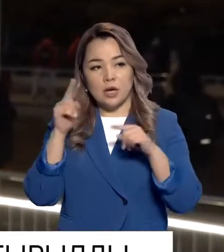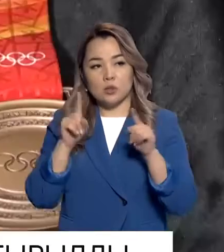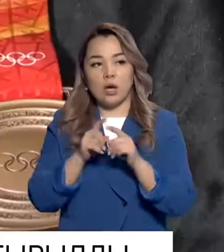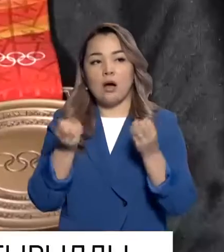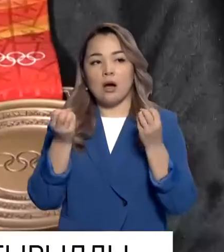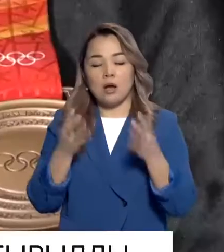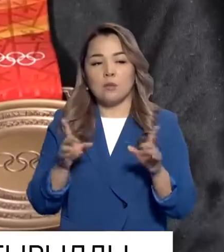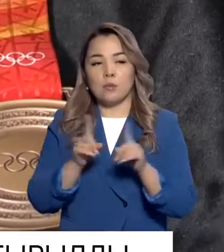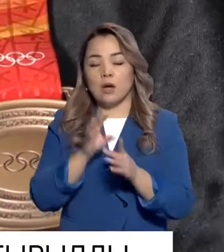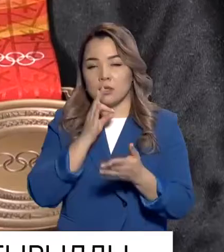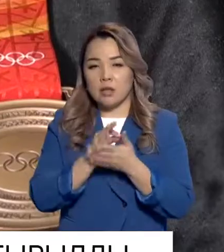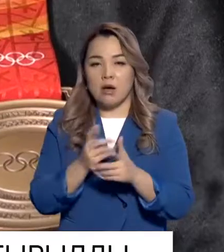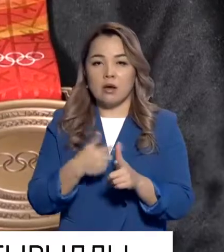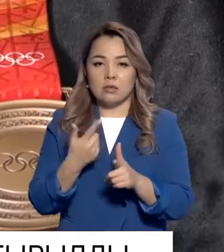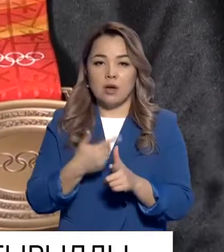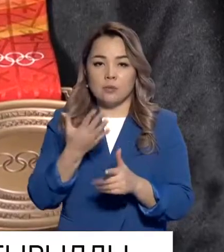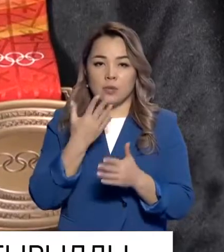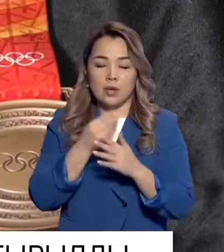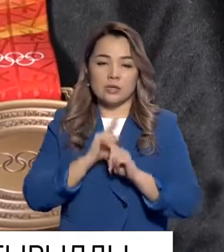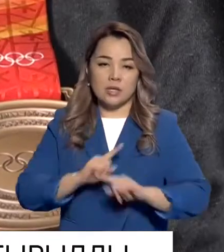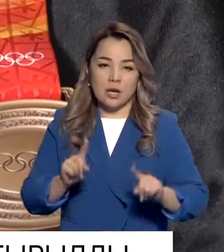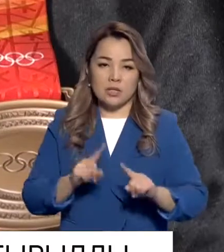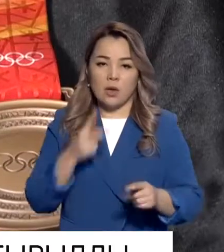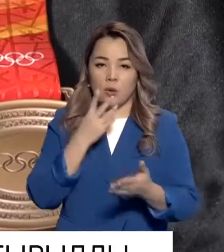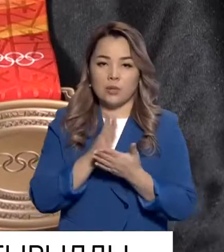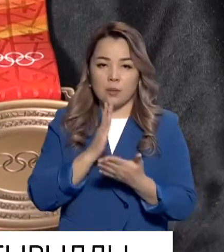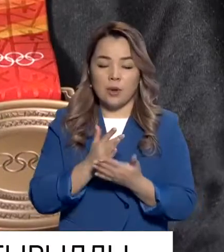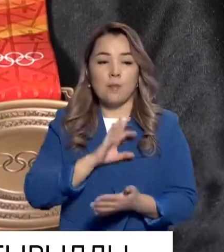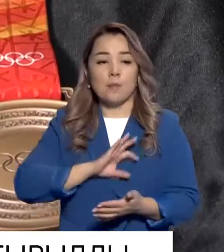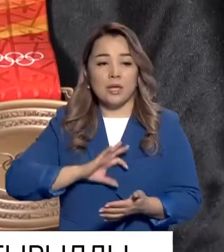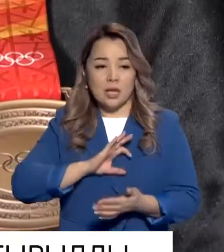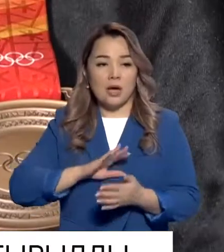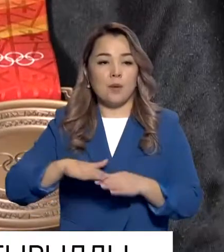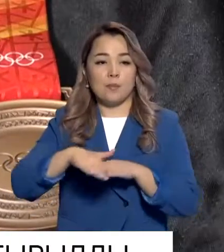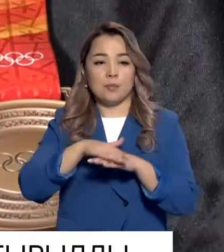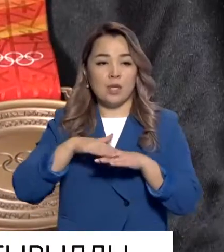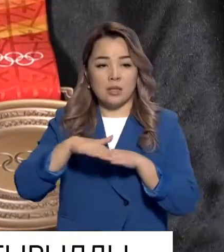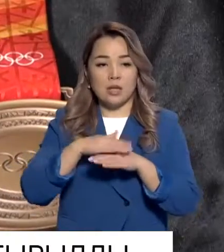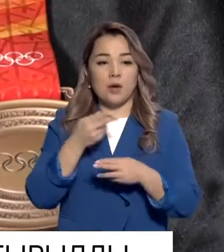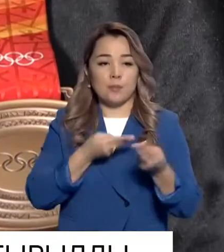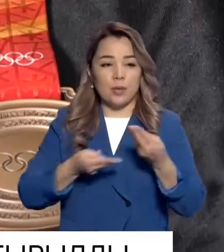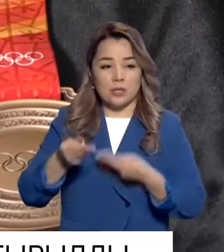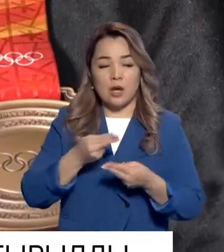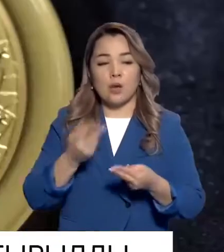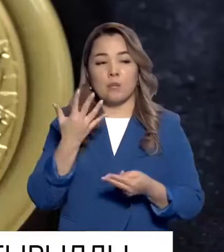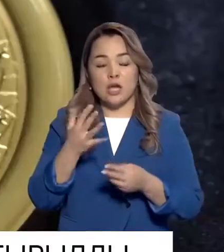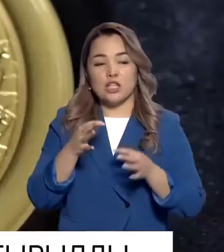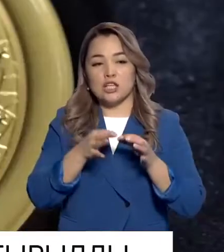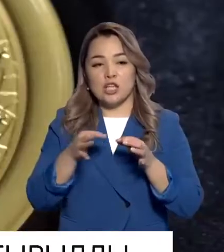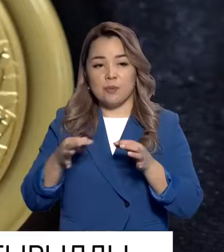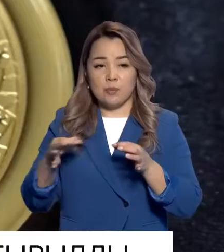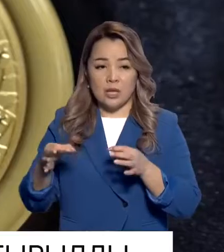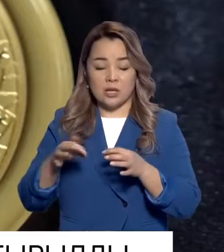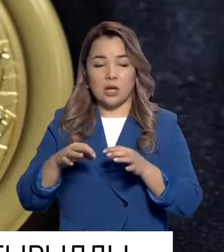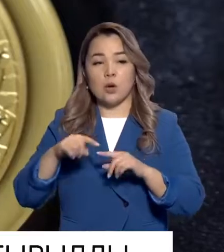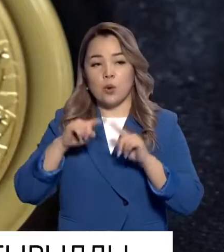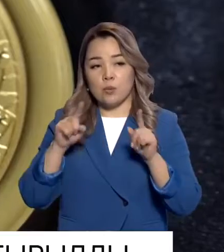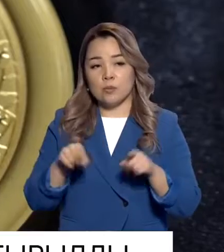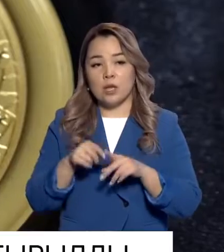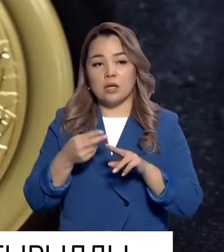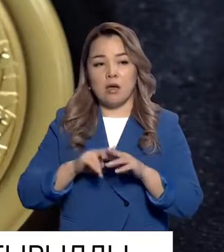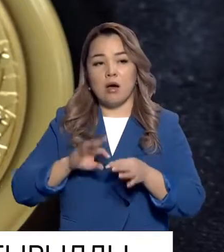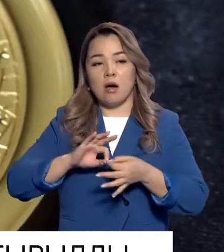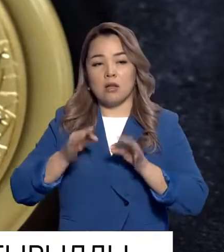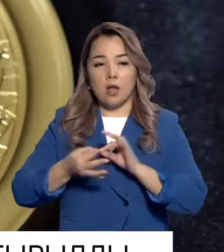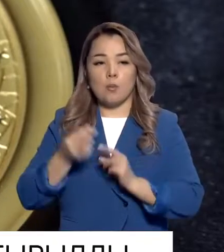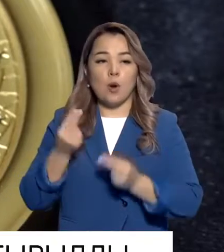қарапайым болғанмен, атап өтер ерекшеліктер көп. Мысалы, медальдің беткі жағында бейнеленген 5 шеңбер олимпиадалық бірлік пен қысқа